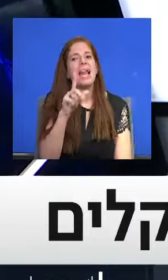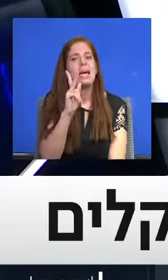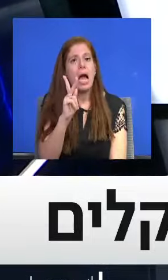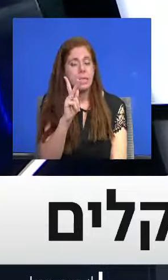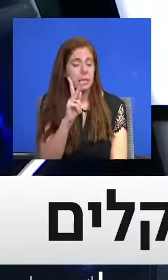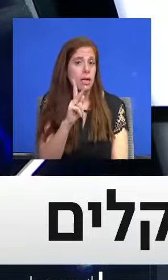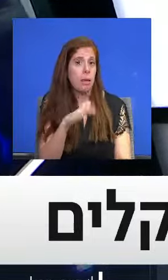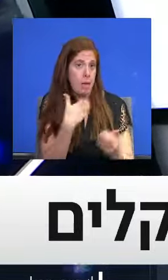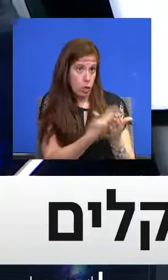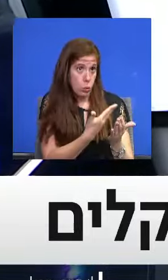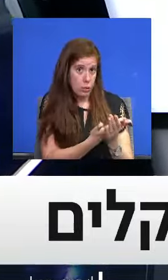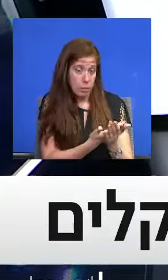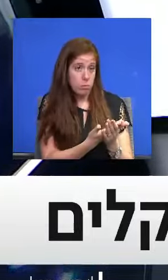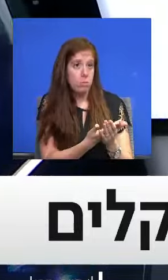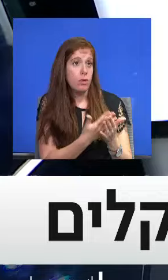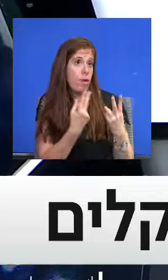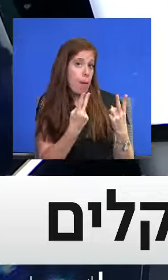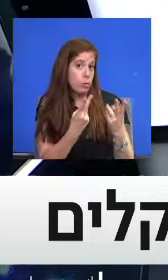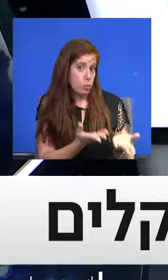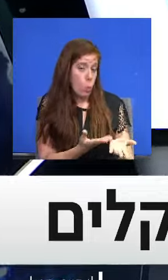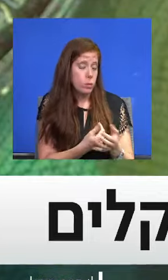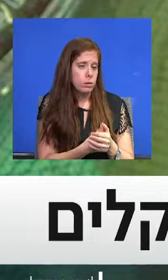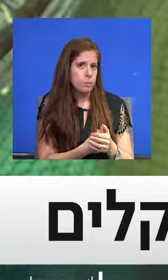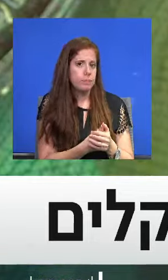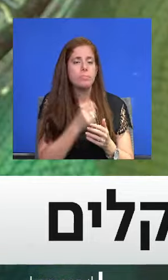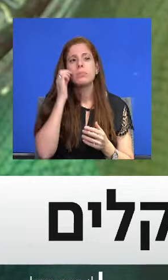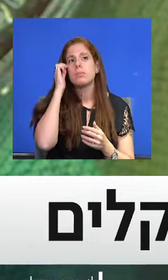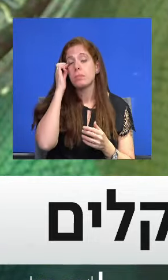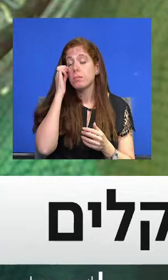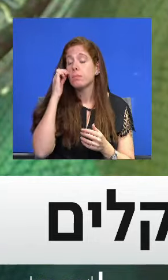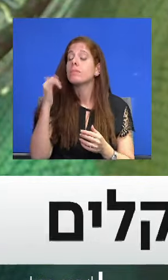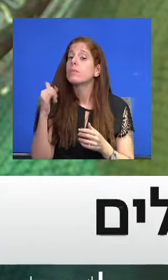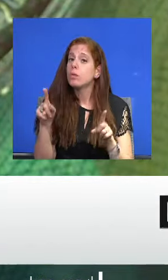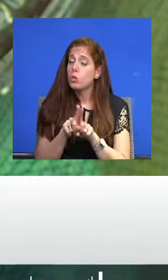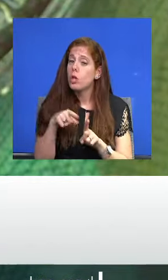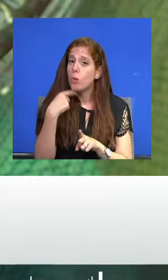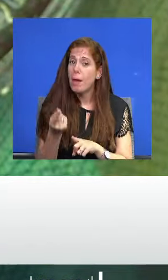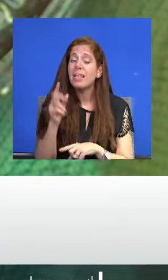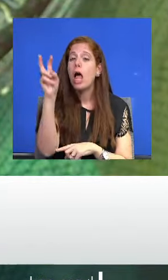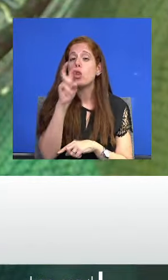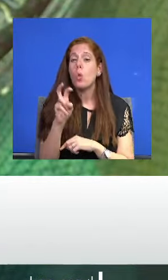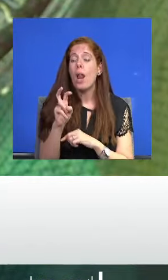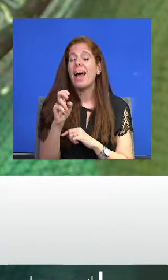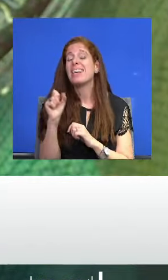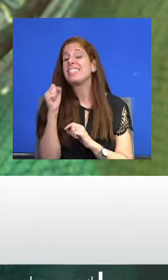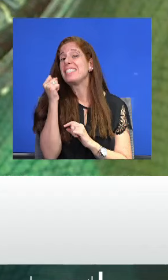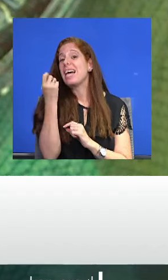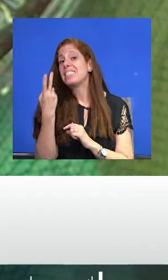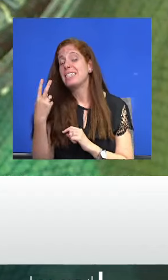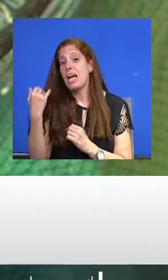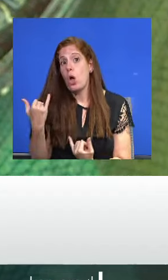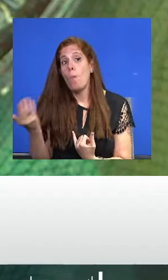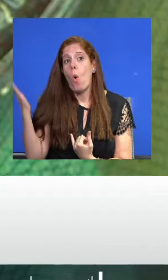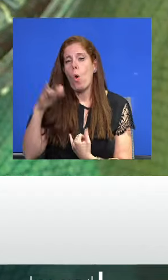הנתונים האלה, ליאל, והמשמעות שלהם על הכיס של כולנו. נכון, מיכל, כמו שאת אומרת, הדולר התחזק היום עוד